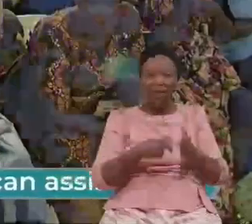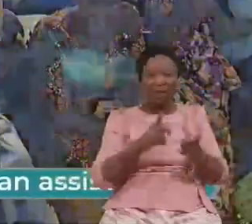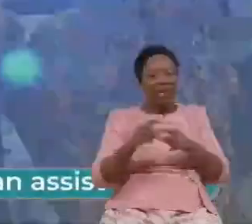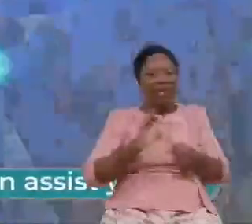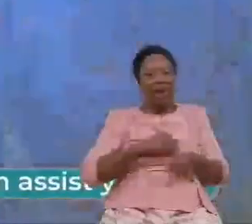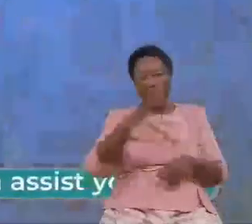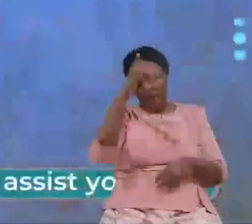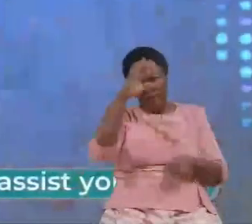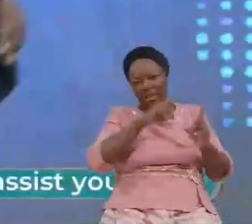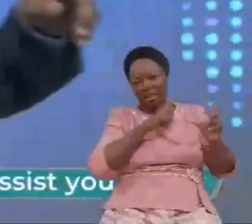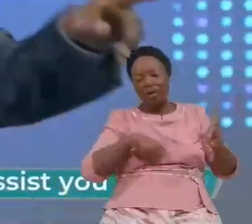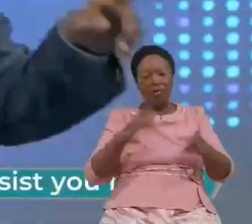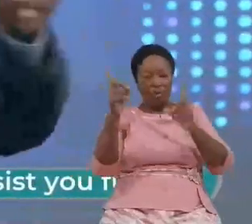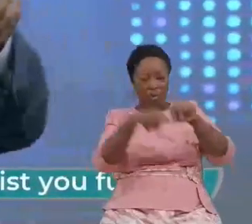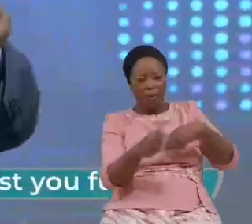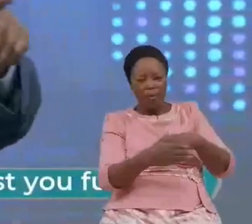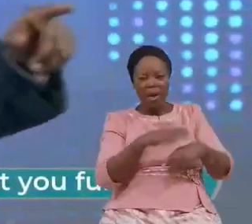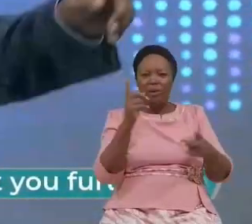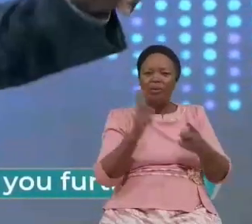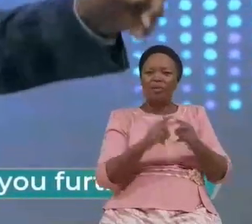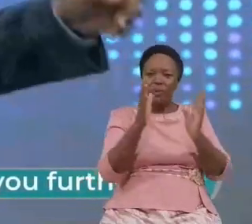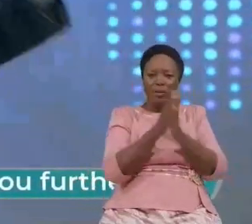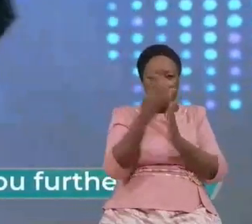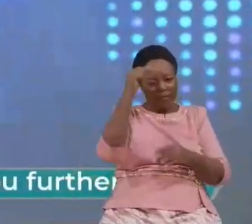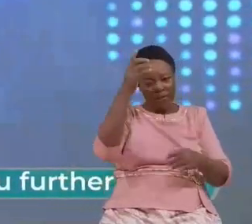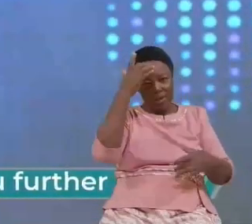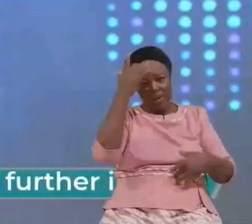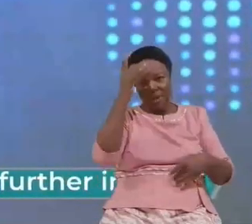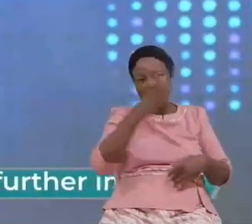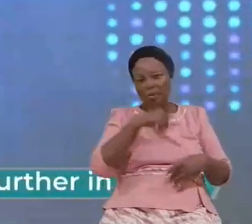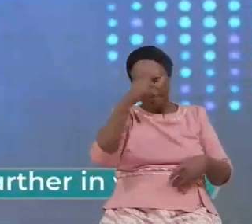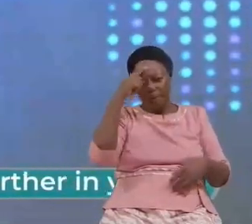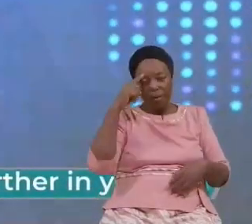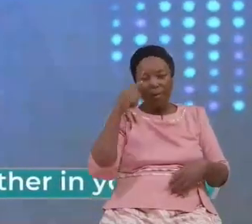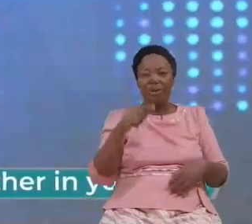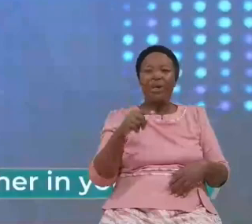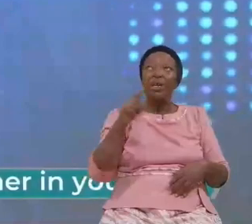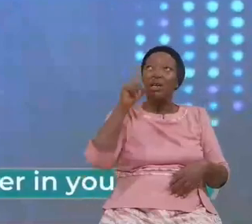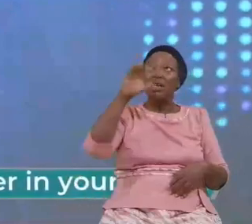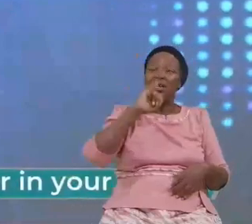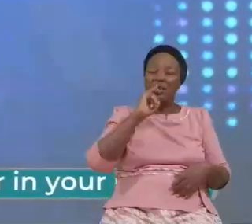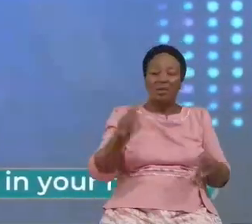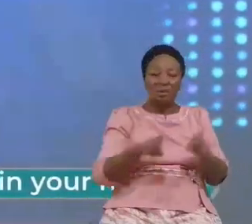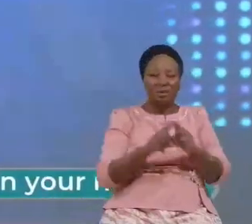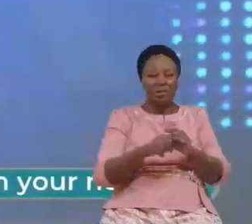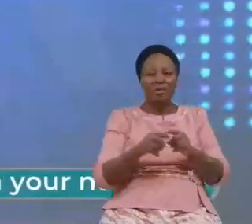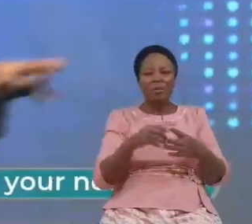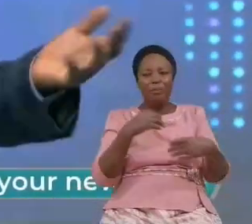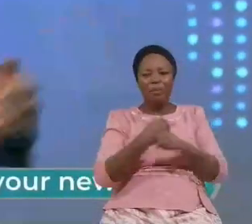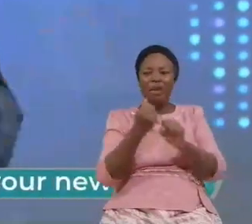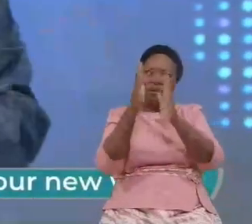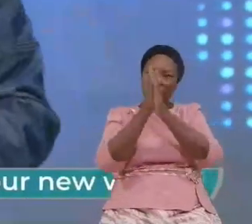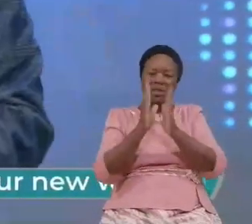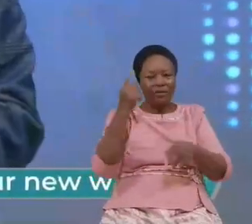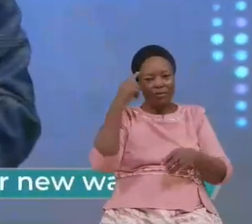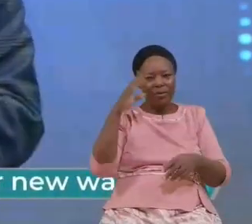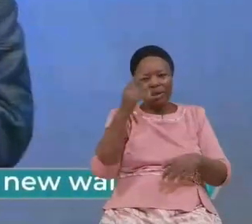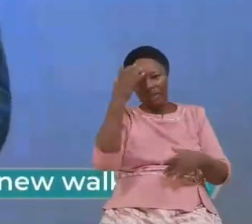reviendrai je vais prier pour les malades parce qu'il intercède aussi pour les pêcheurs